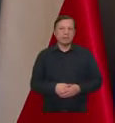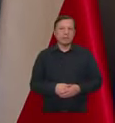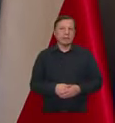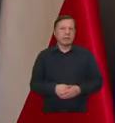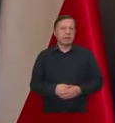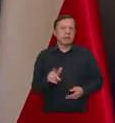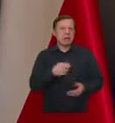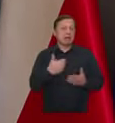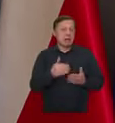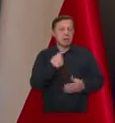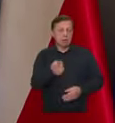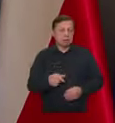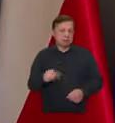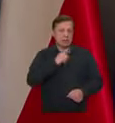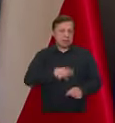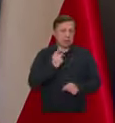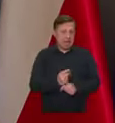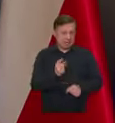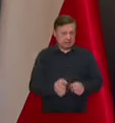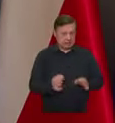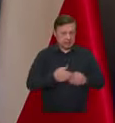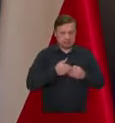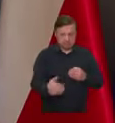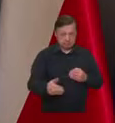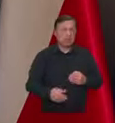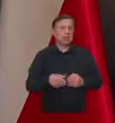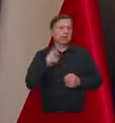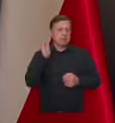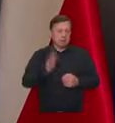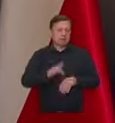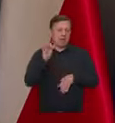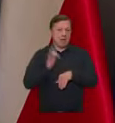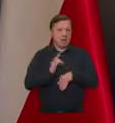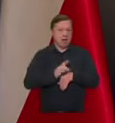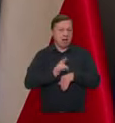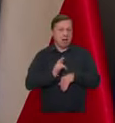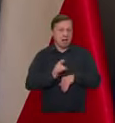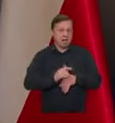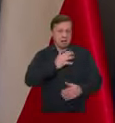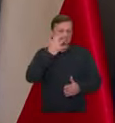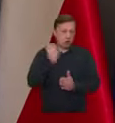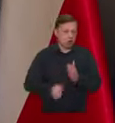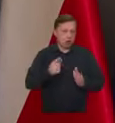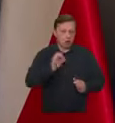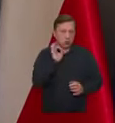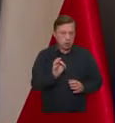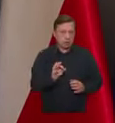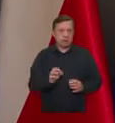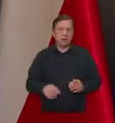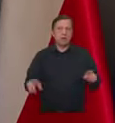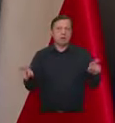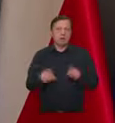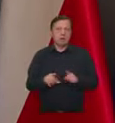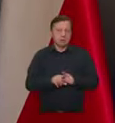wierzymy, że te decyzje, które w tej chwili podejmujemy, nie tylko pozwolą efektywnie ten czas wykorzystać, ale pozwolą na